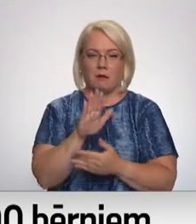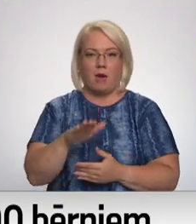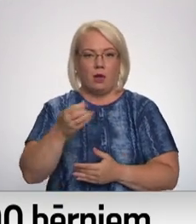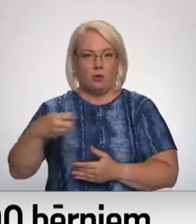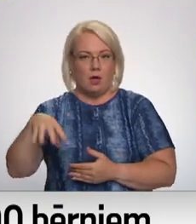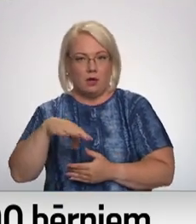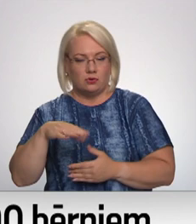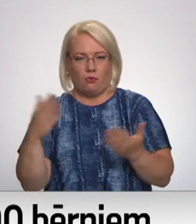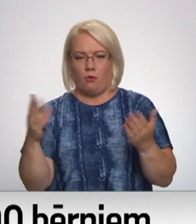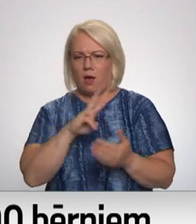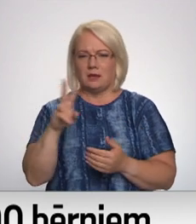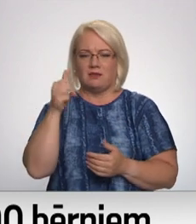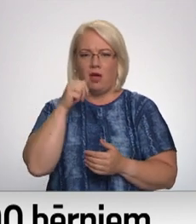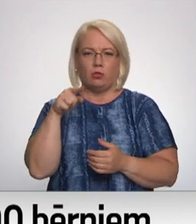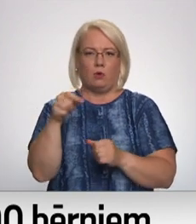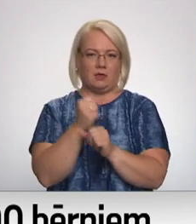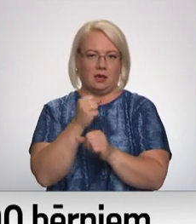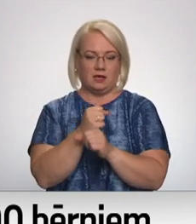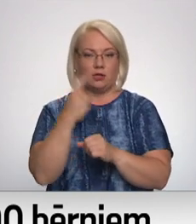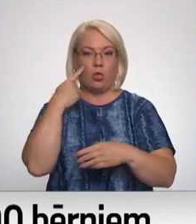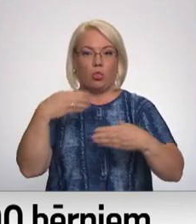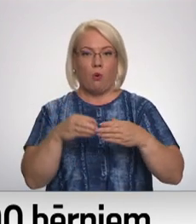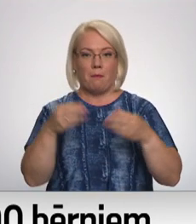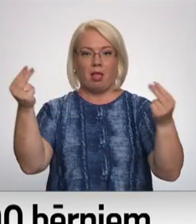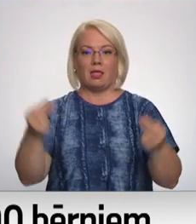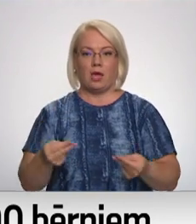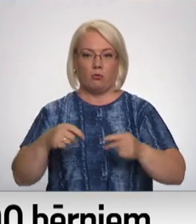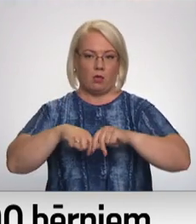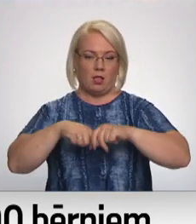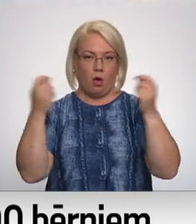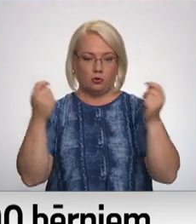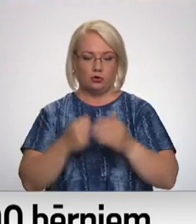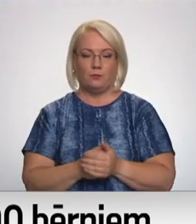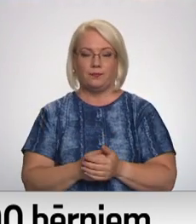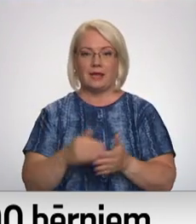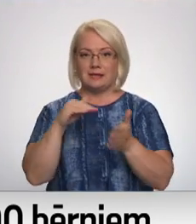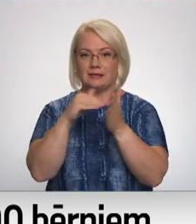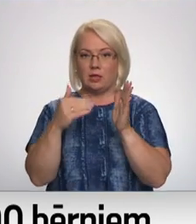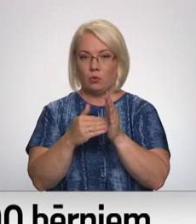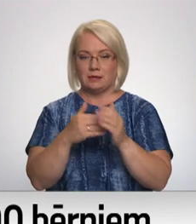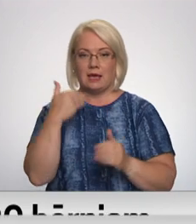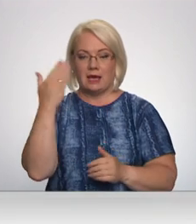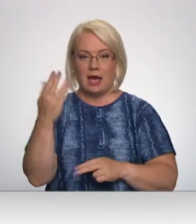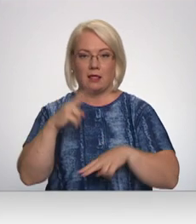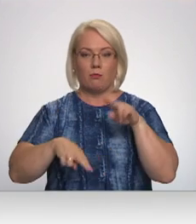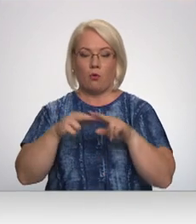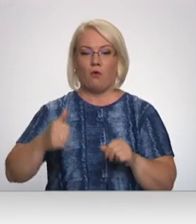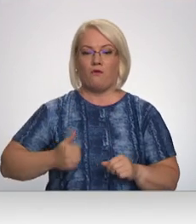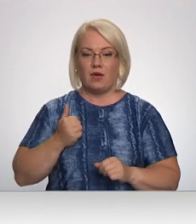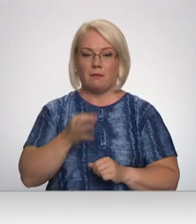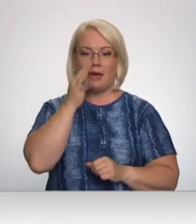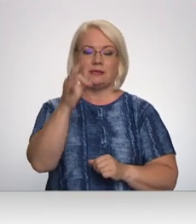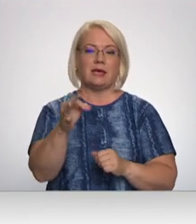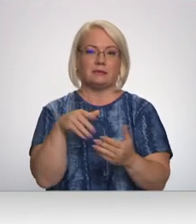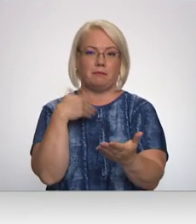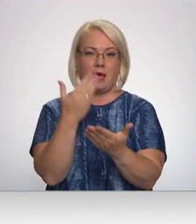izglītības iestādi un kurš to vēl veiks. Domē līgumu lauzusi. Situācijā, kad būvuzņēmējs izteica savu piedāvājumu, piedāvājums